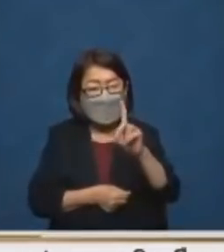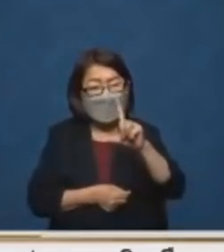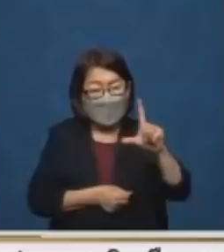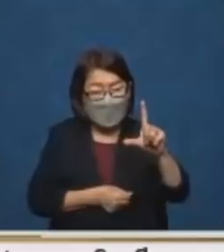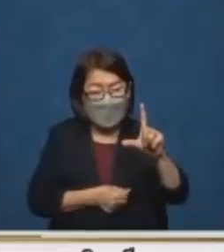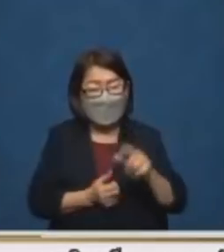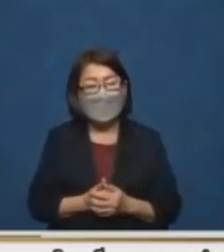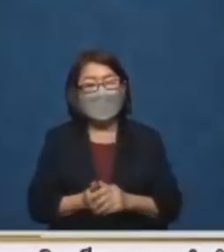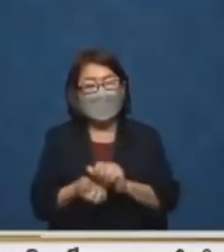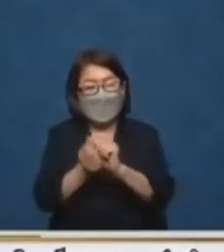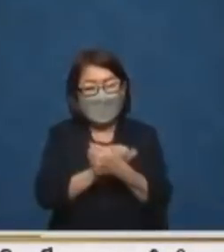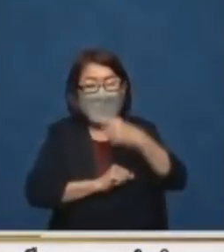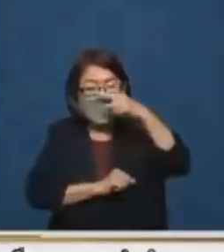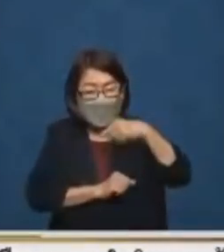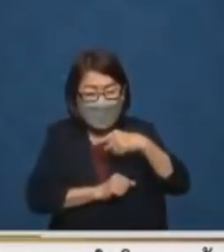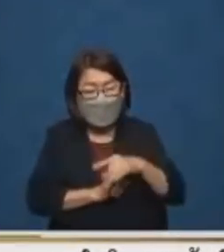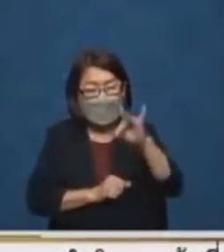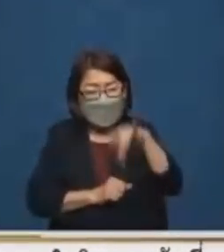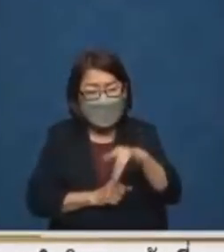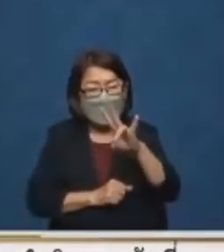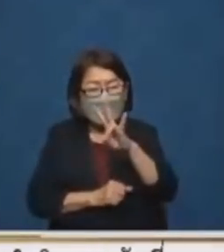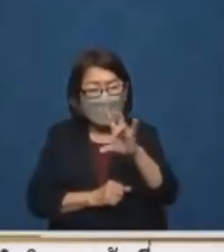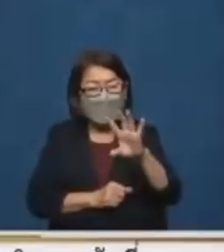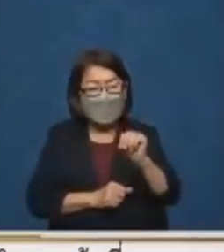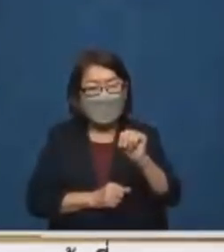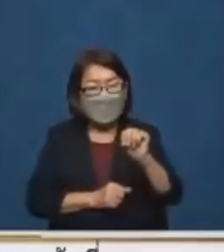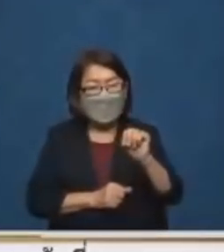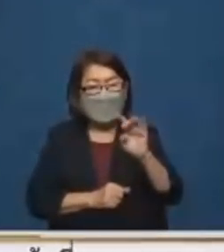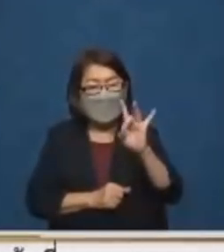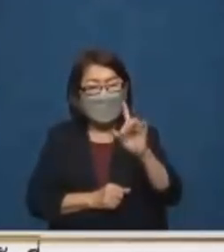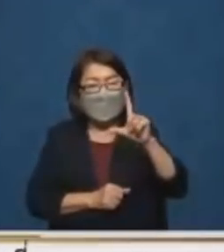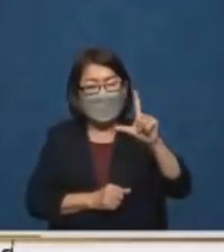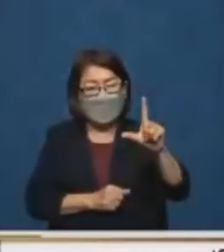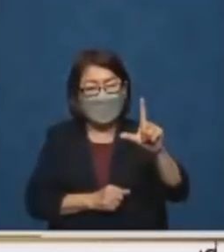ัดคิดเป็นเงินไทย 8,748 millionaire.